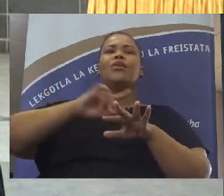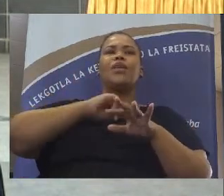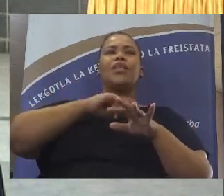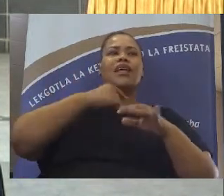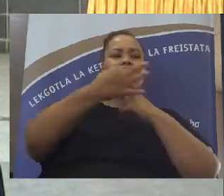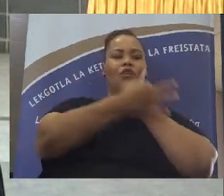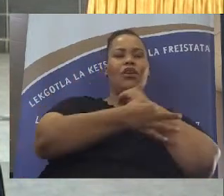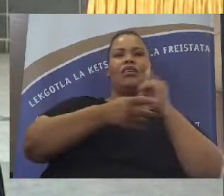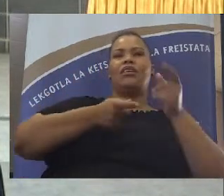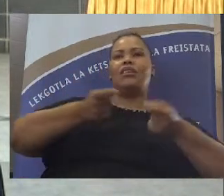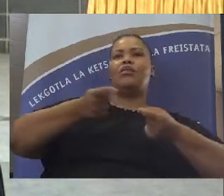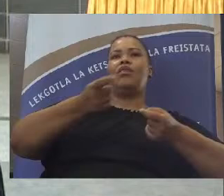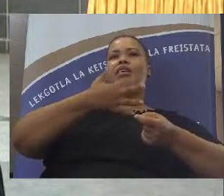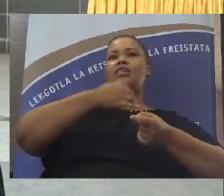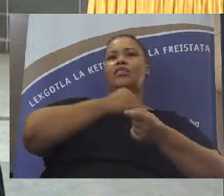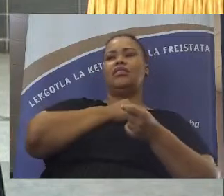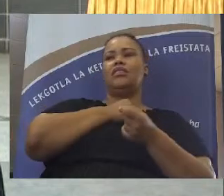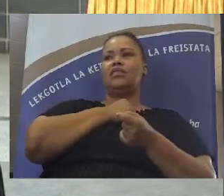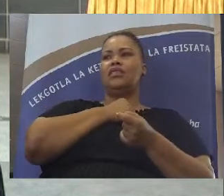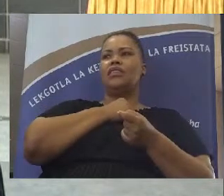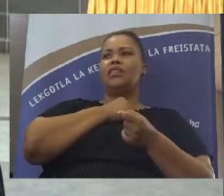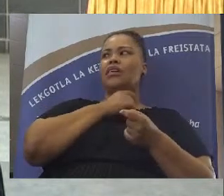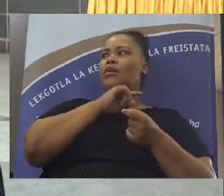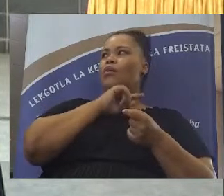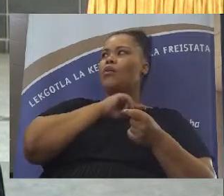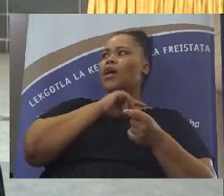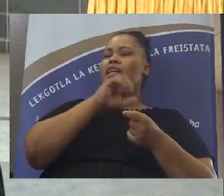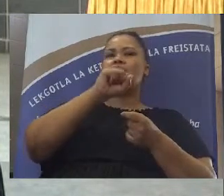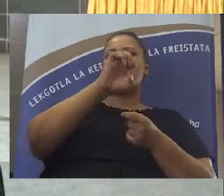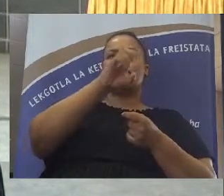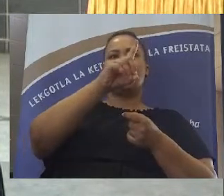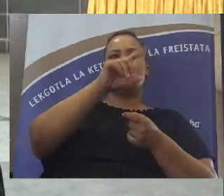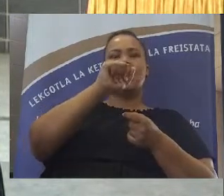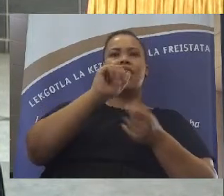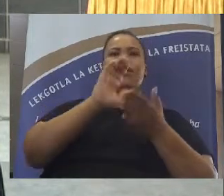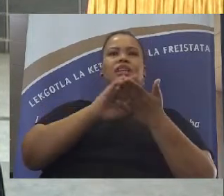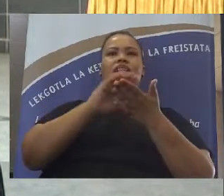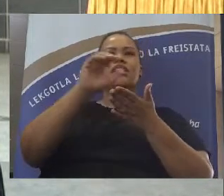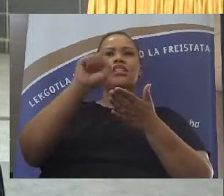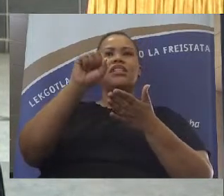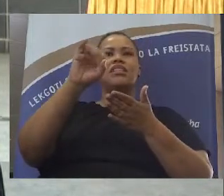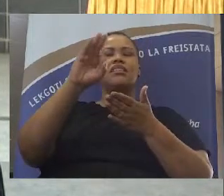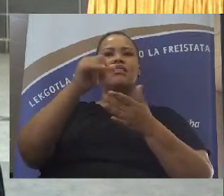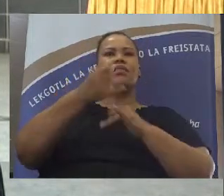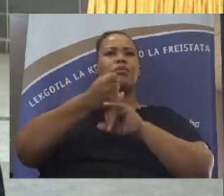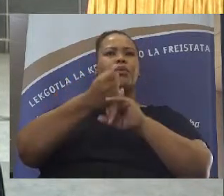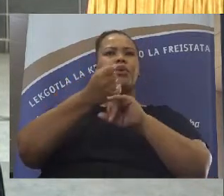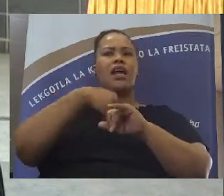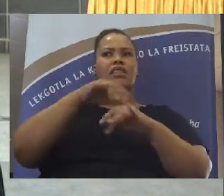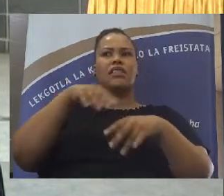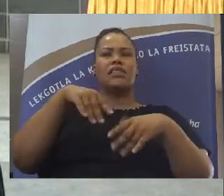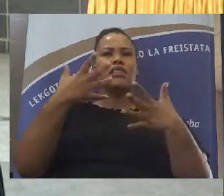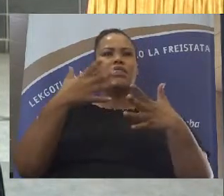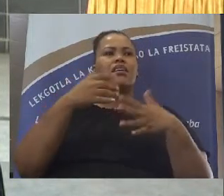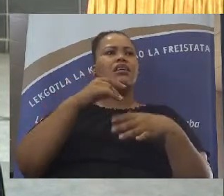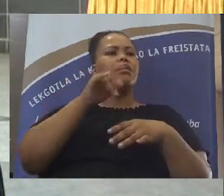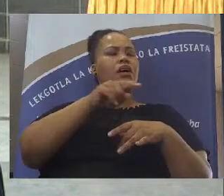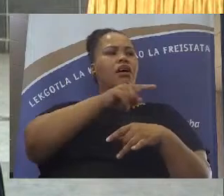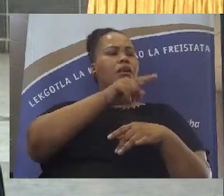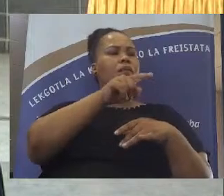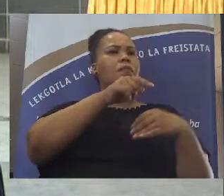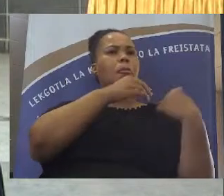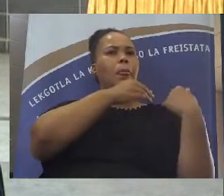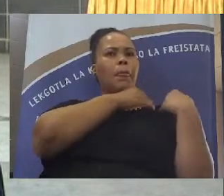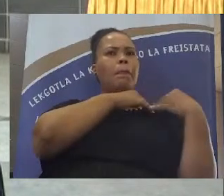deur foreigners. Omdat ons nie support kry van SIDA SIFA af nie. Al wat ek vra is dat hulle met 'n provision maak om hy mense te begin accountable hou